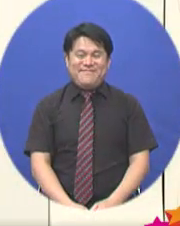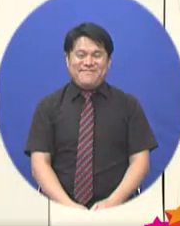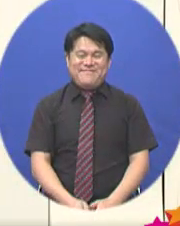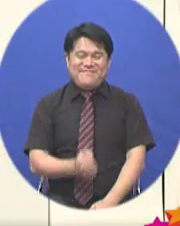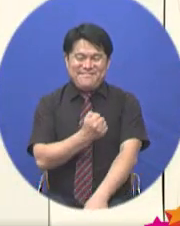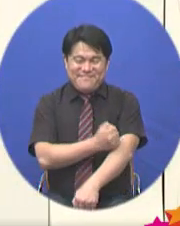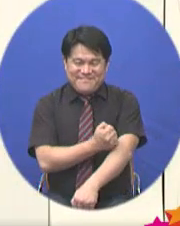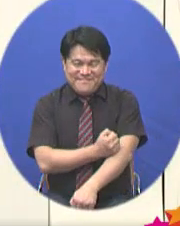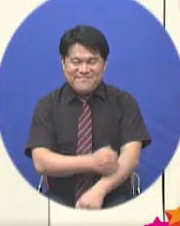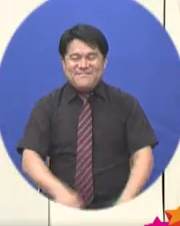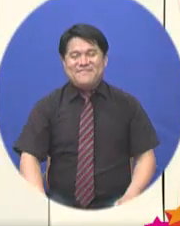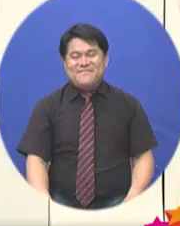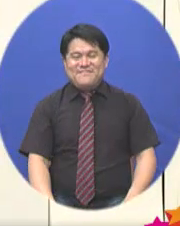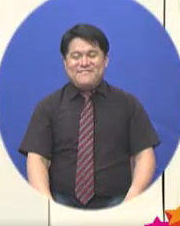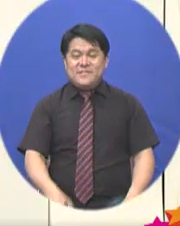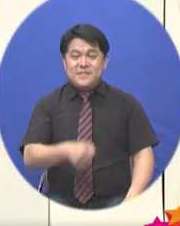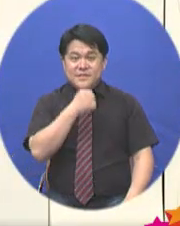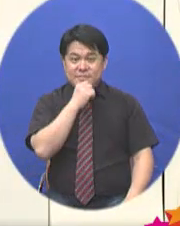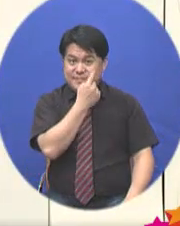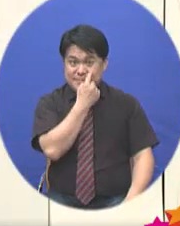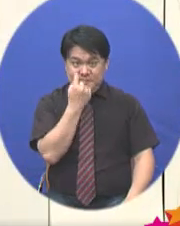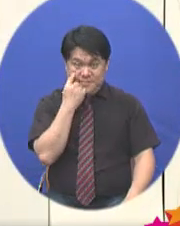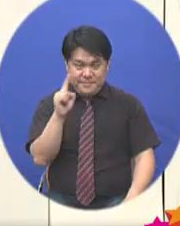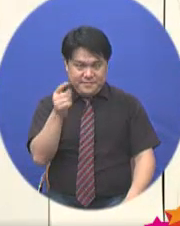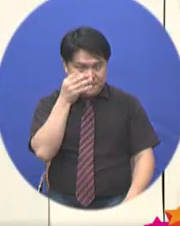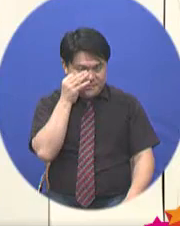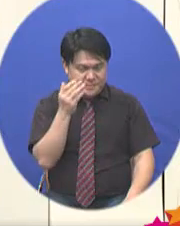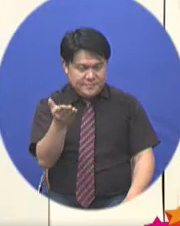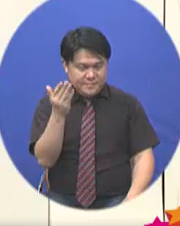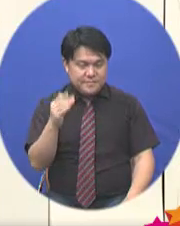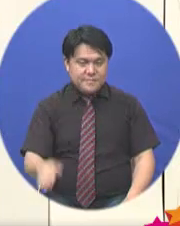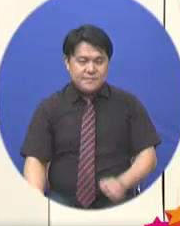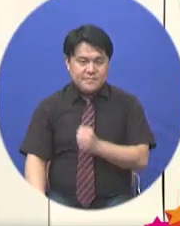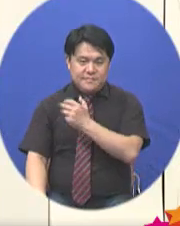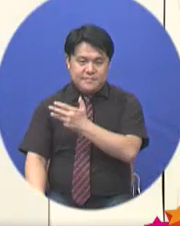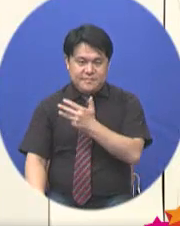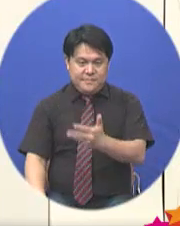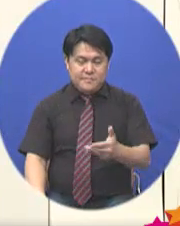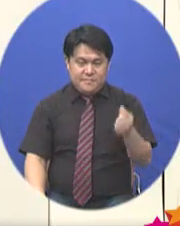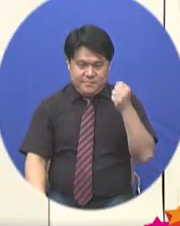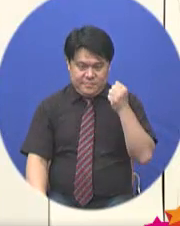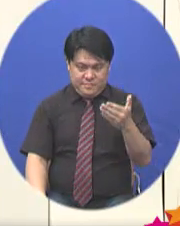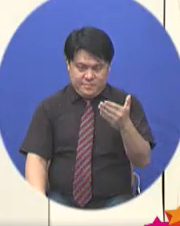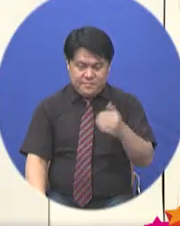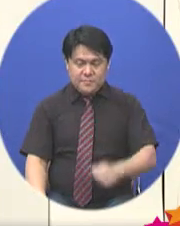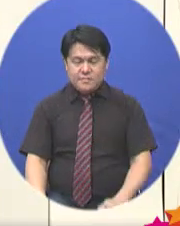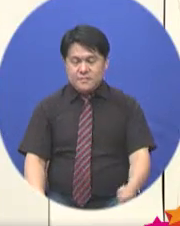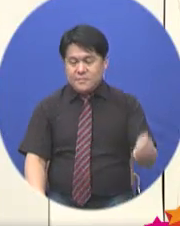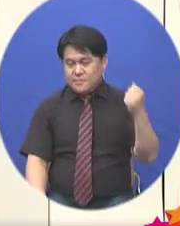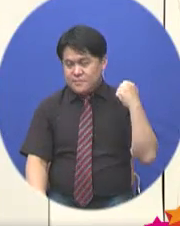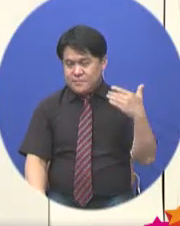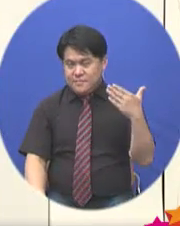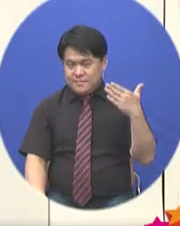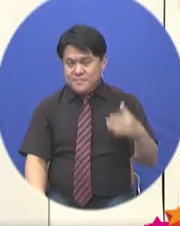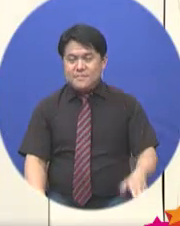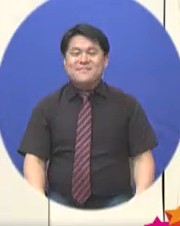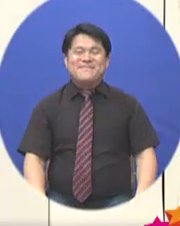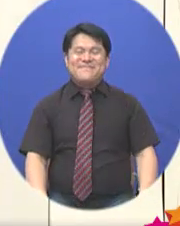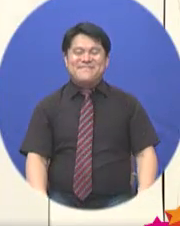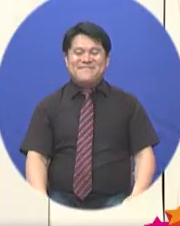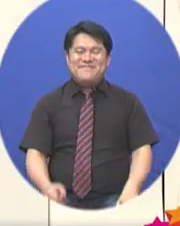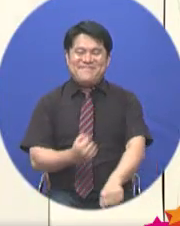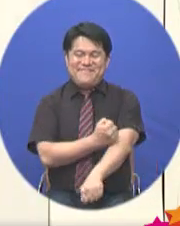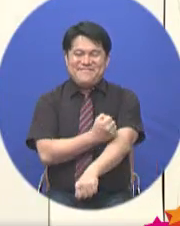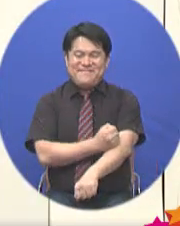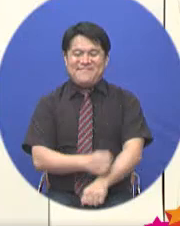네 수고하셨습니다. 네? 점수 보겠습니다. 네? 점수는요? 8점 8점 9점 보너스 9점